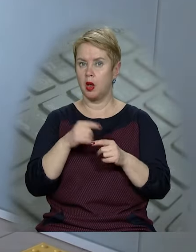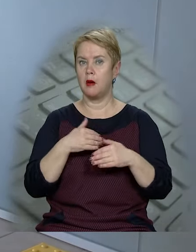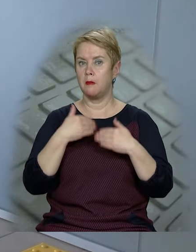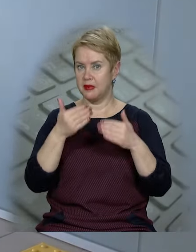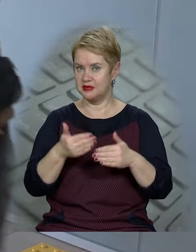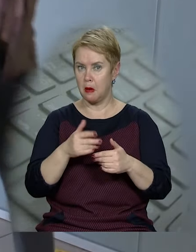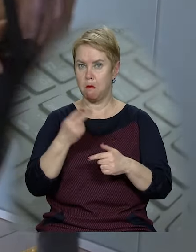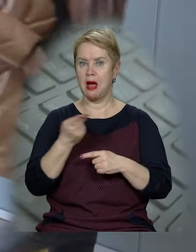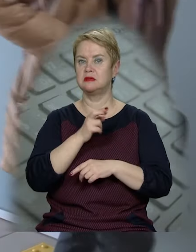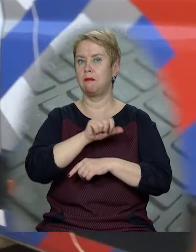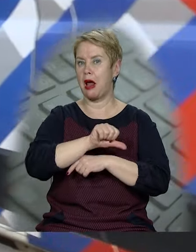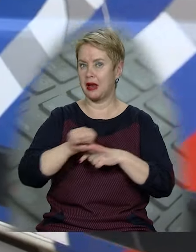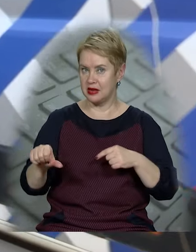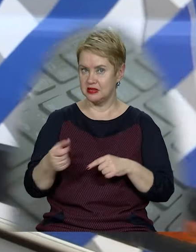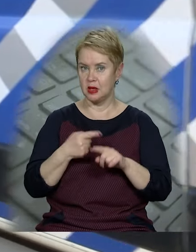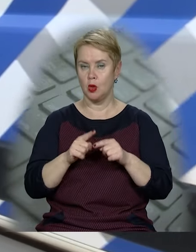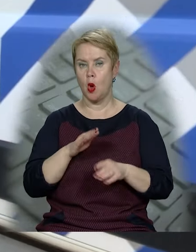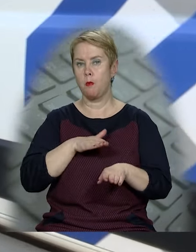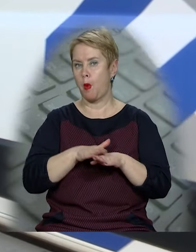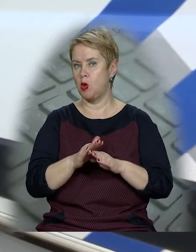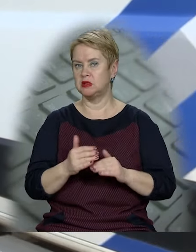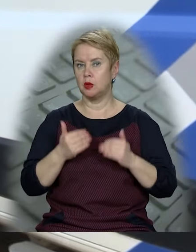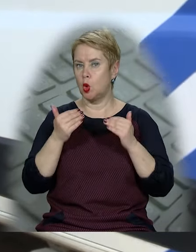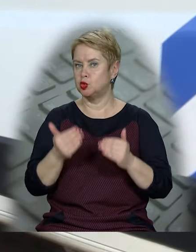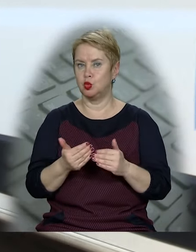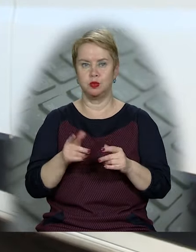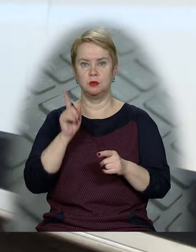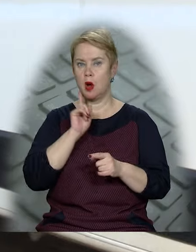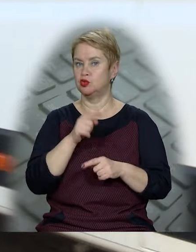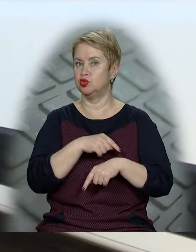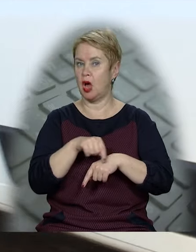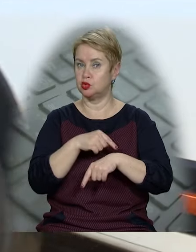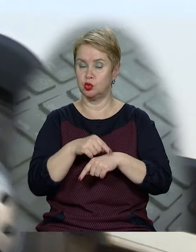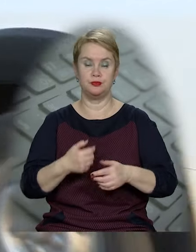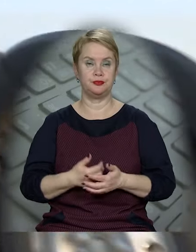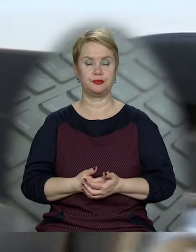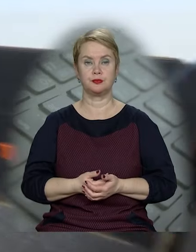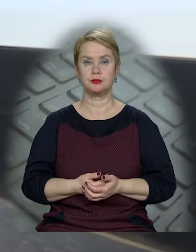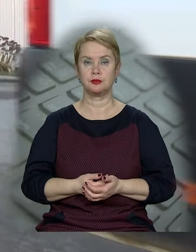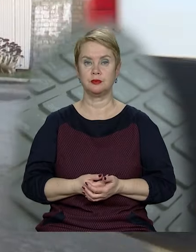бік безбар'єрності, повна доступність – справа часу.